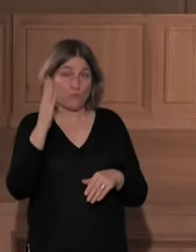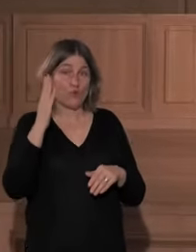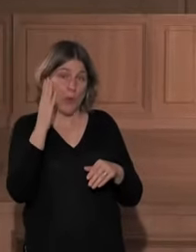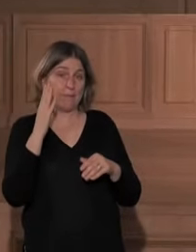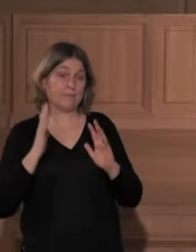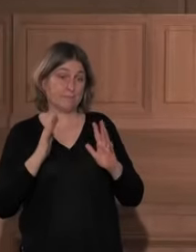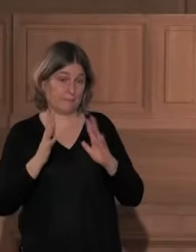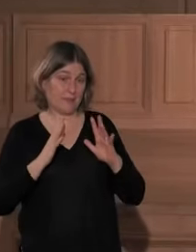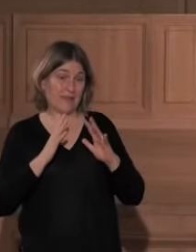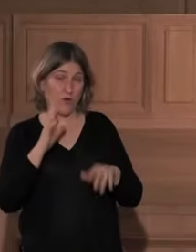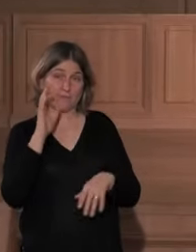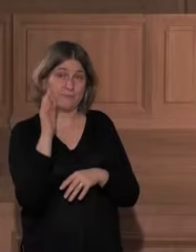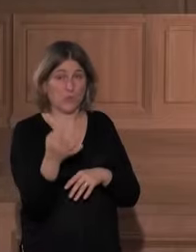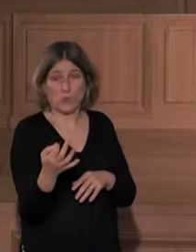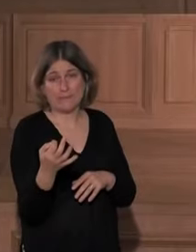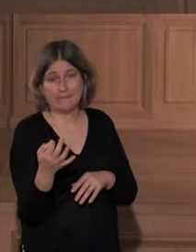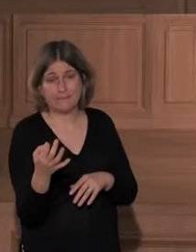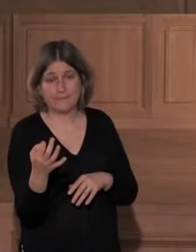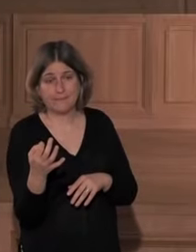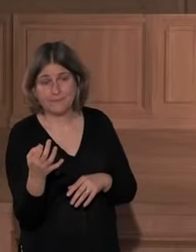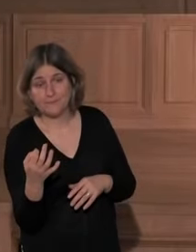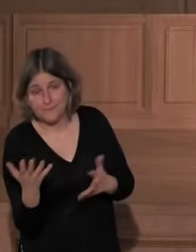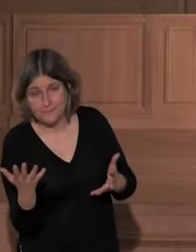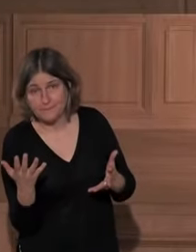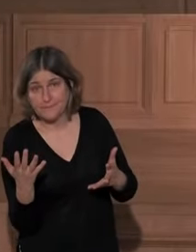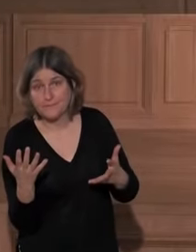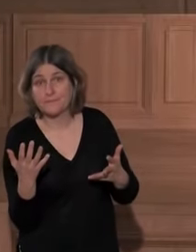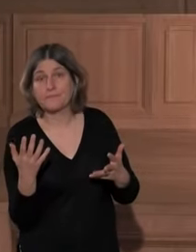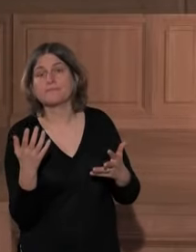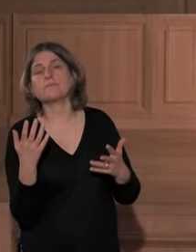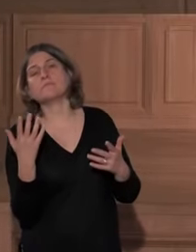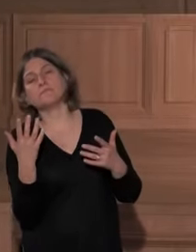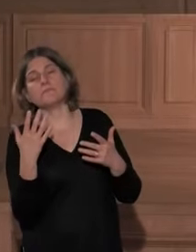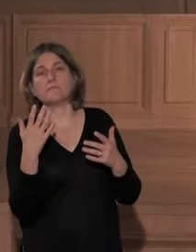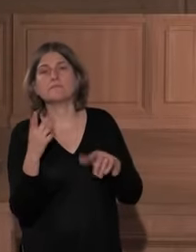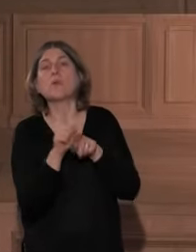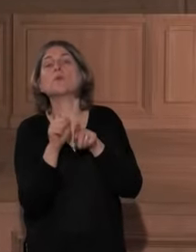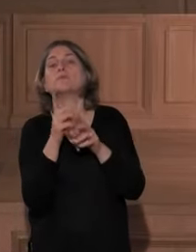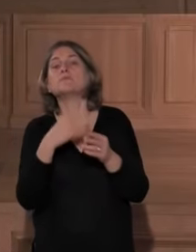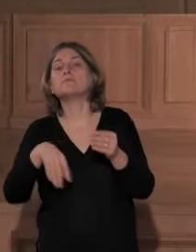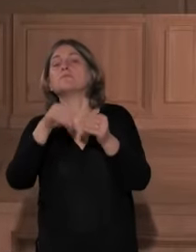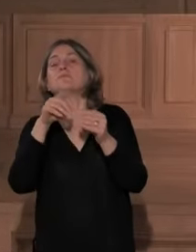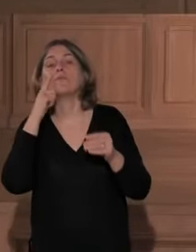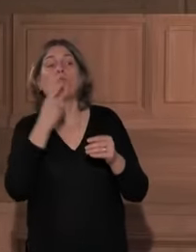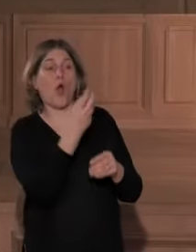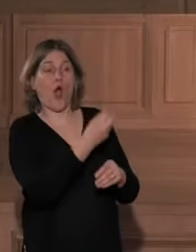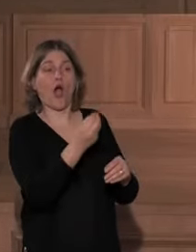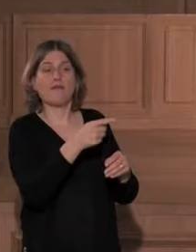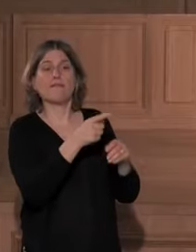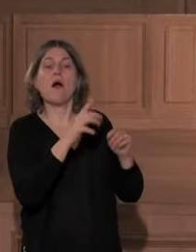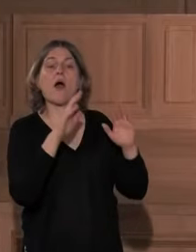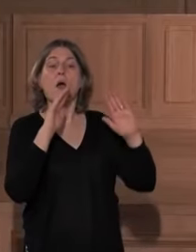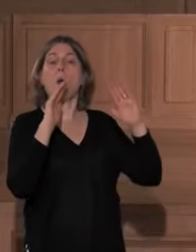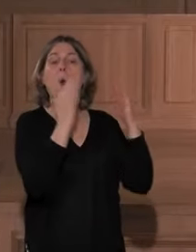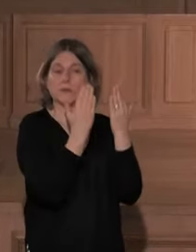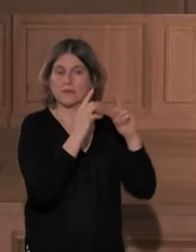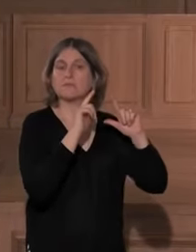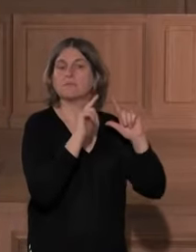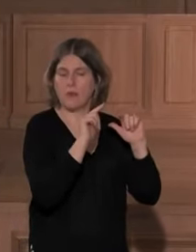compétences qu'on recherche. Et puis, alors, pour les enfants, alors, je le dis aussi pour les enfants avec autisme,